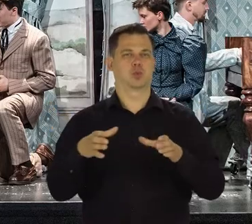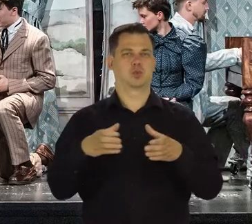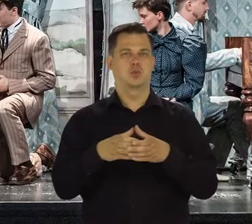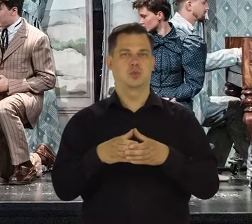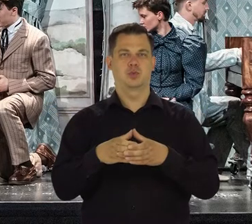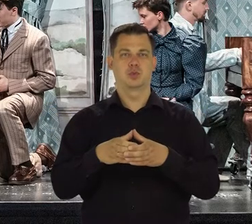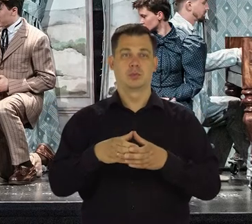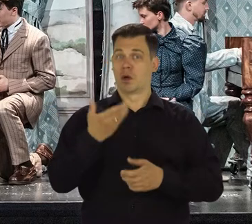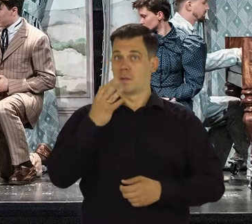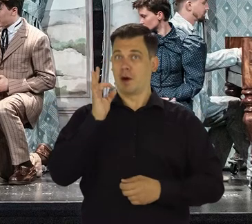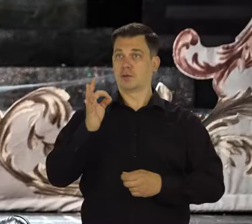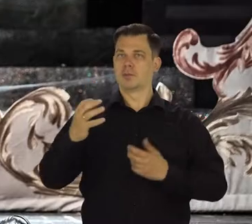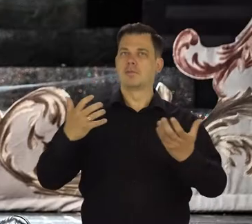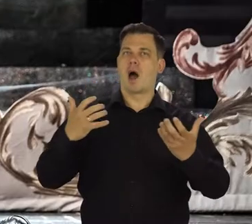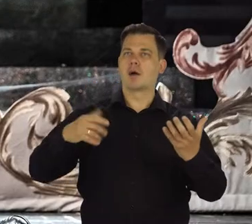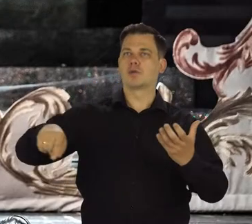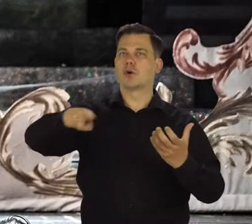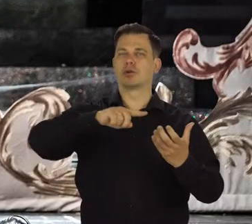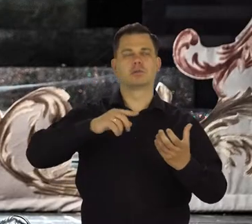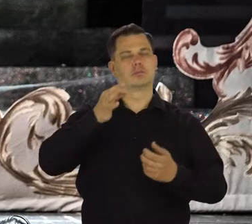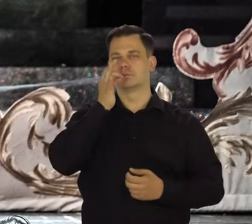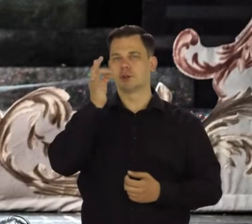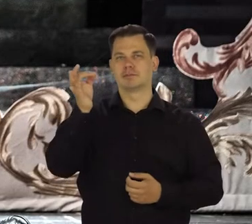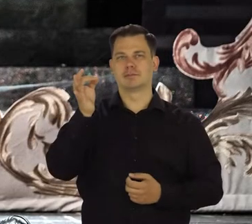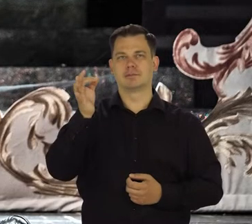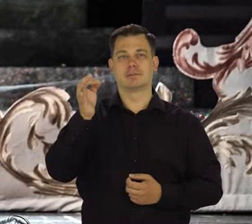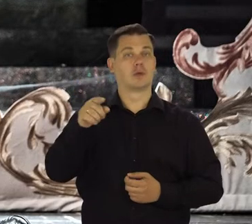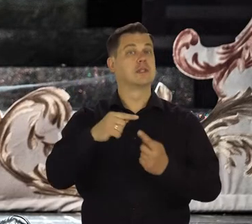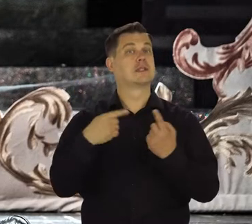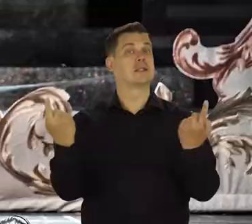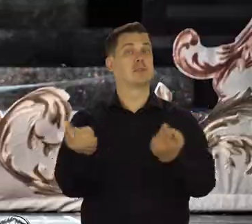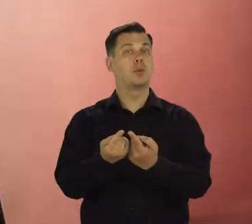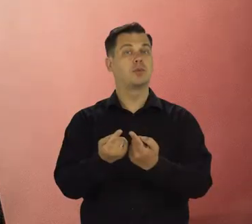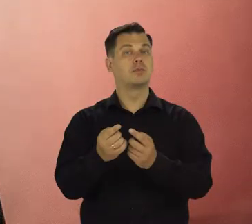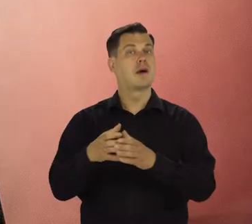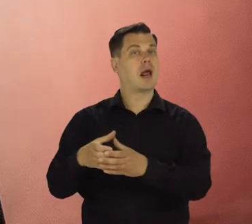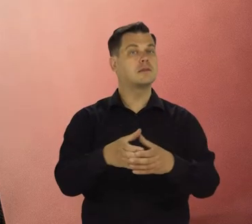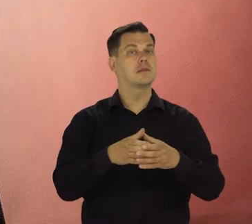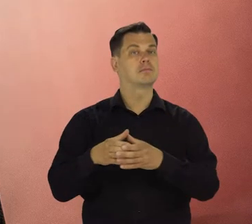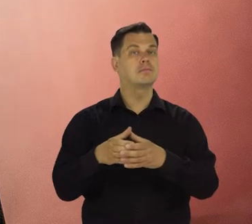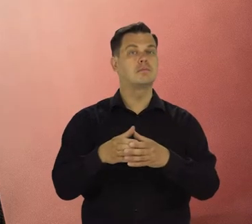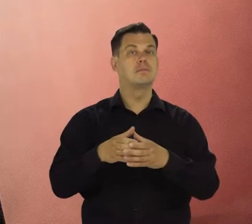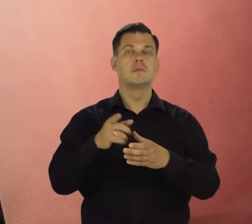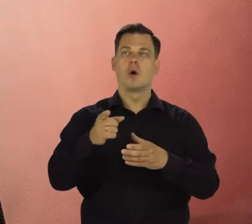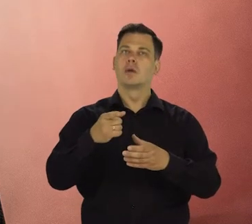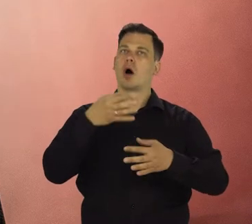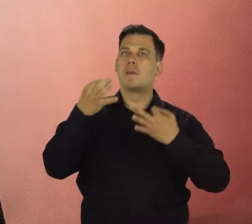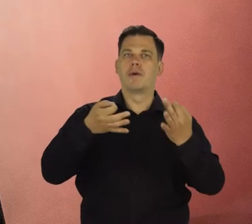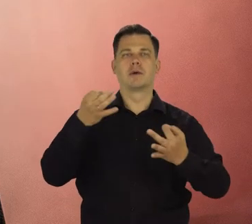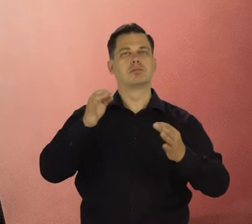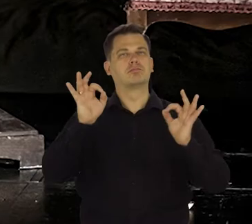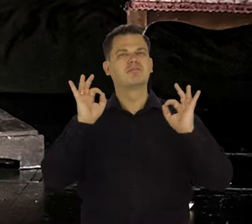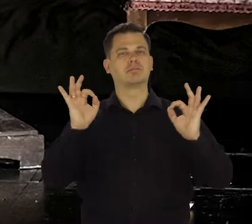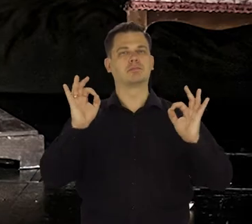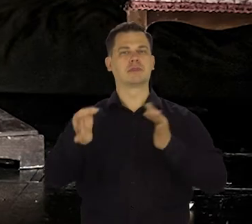zespołowego grania. Mamy dobrych aktorów, samych w sobie dobrych, ale aktorów, którzy są zespołem, którzy potrafią wspólnie opowiedzieć